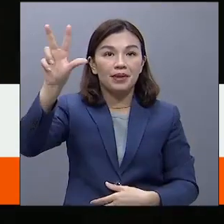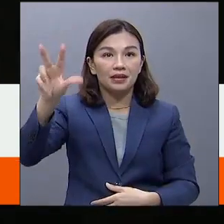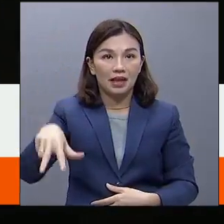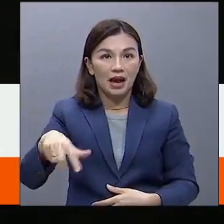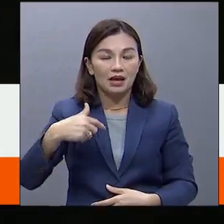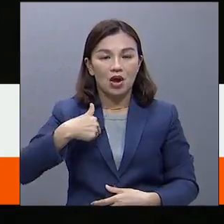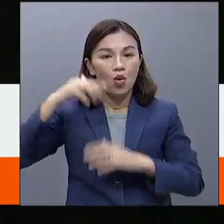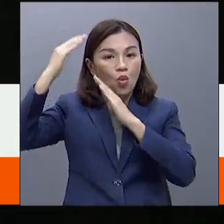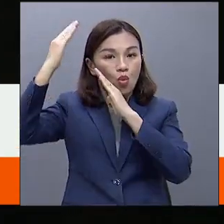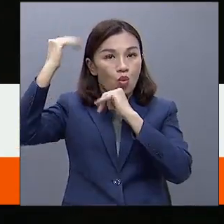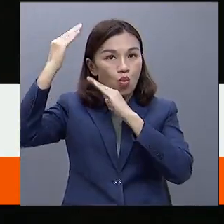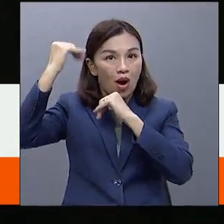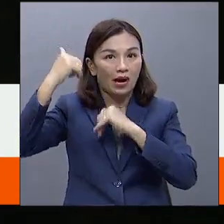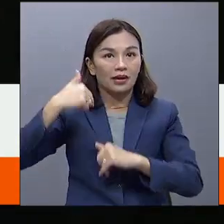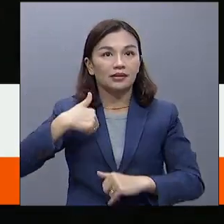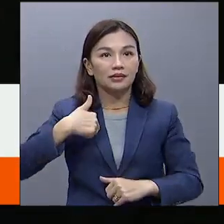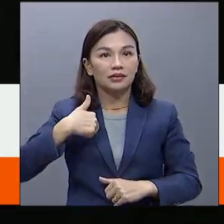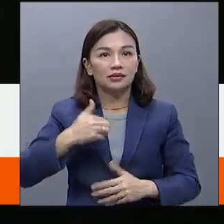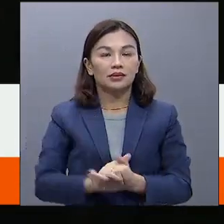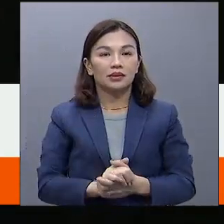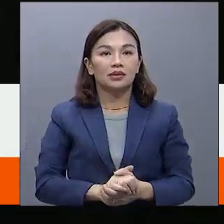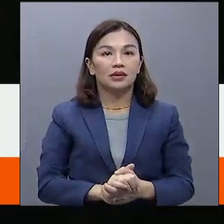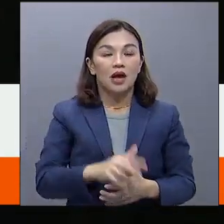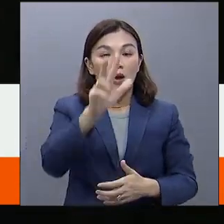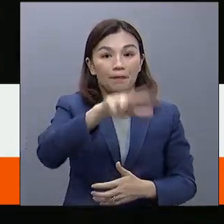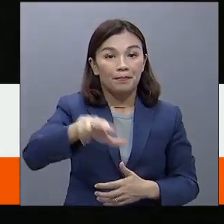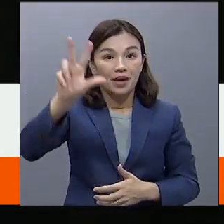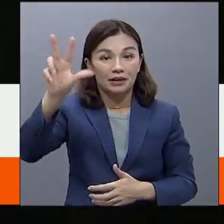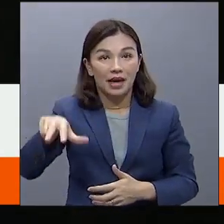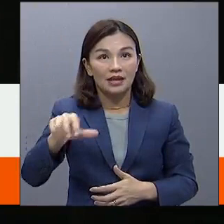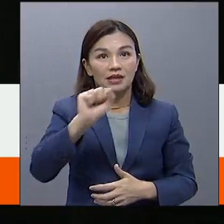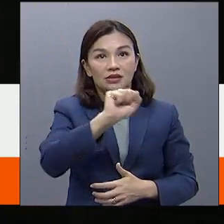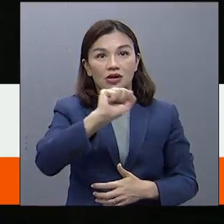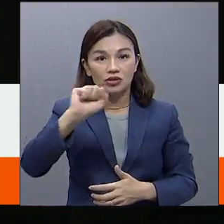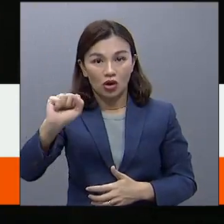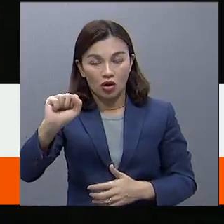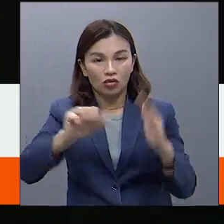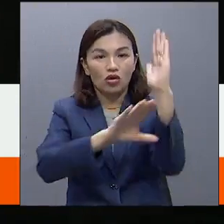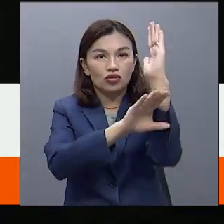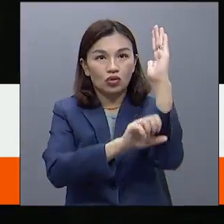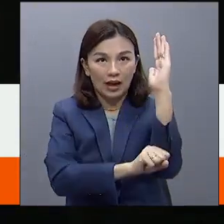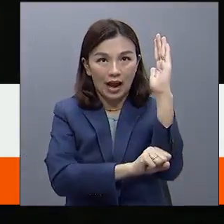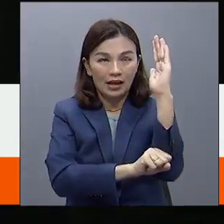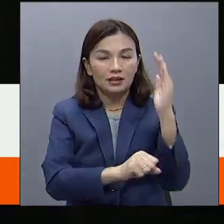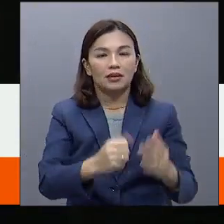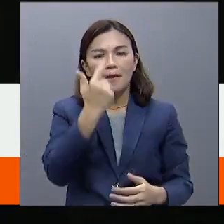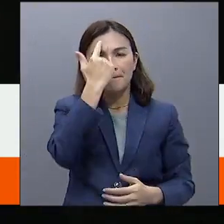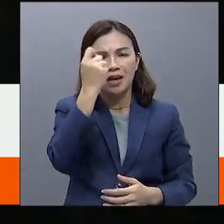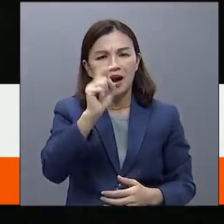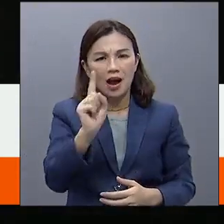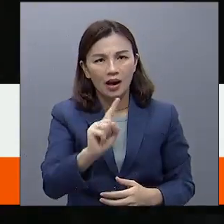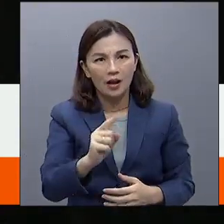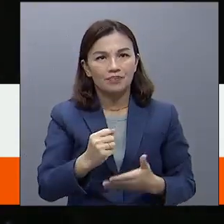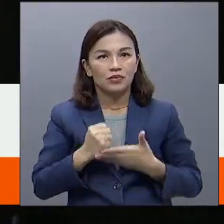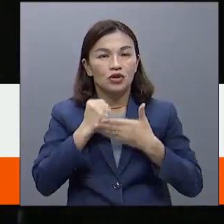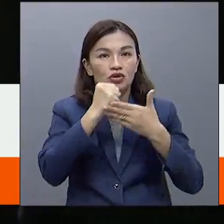วังเป็นอย่างยิ่งเลยค่ะว่าพรรคเพื่อไทยจะได้มีส.ส.จากสงขลาค่ะเพื่ออะไรรู้ไหมคะเพื่อที่ค